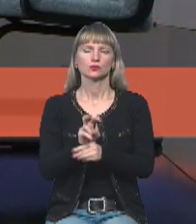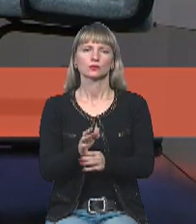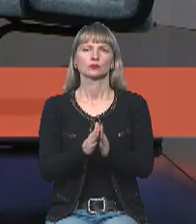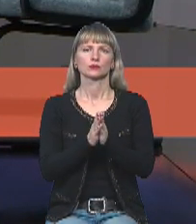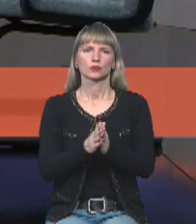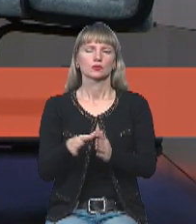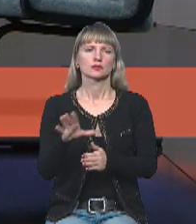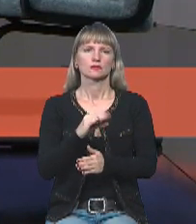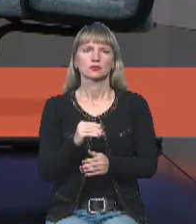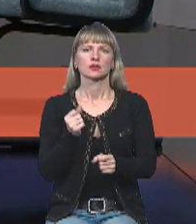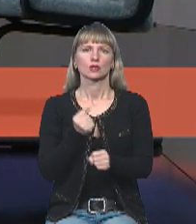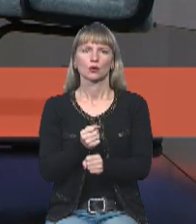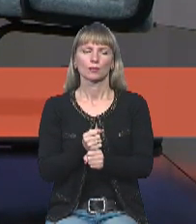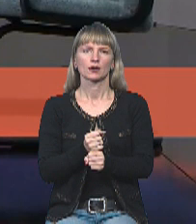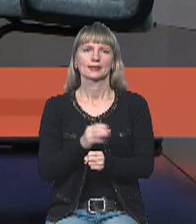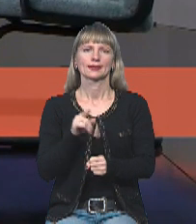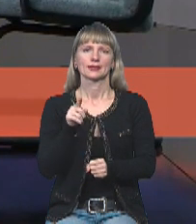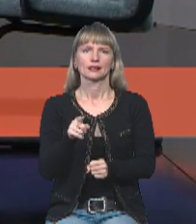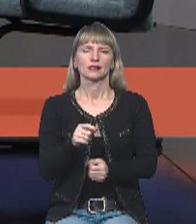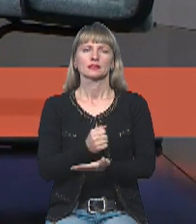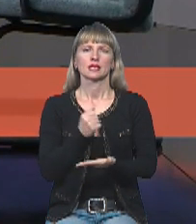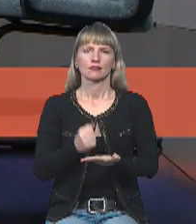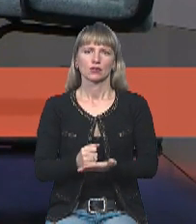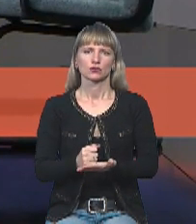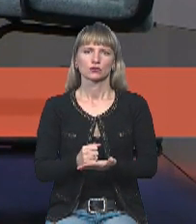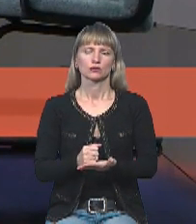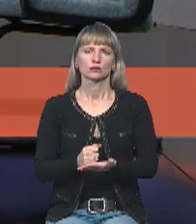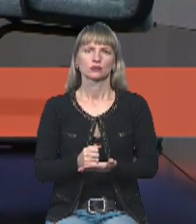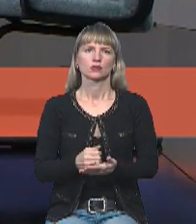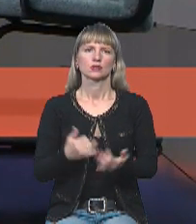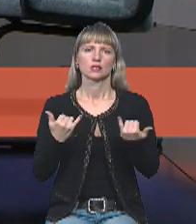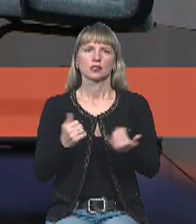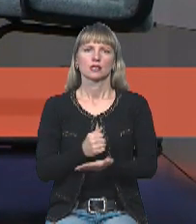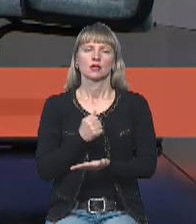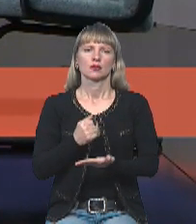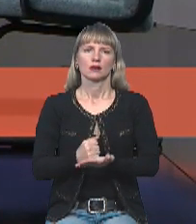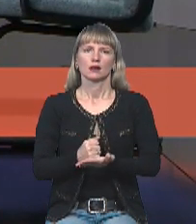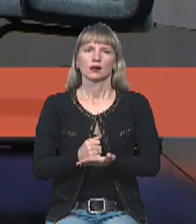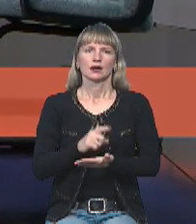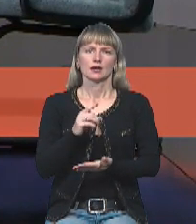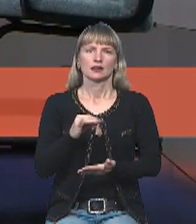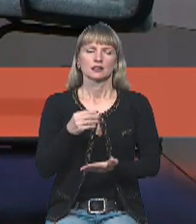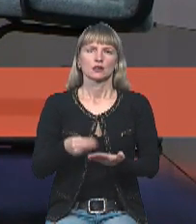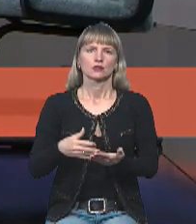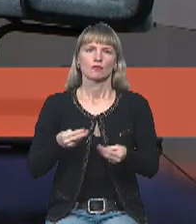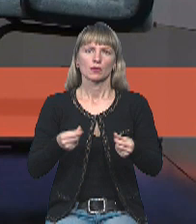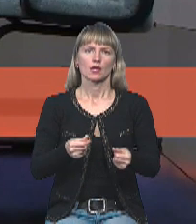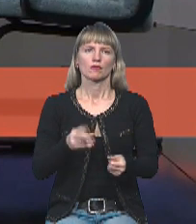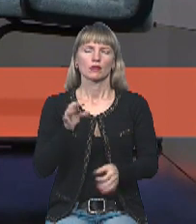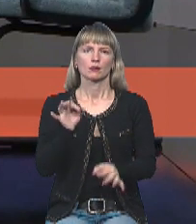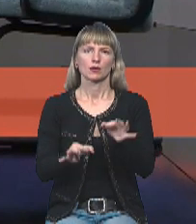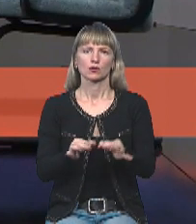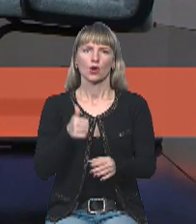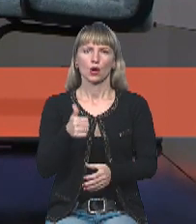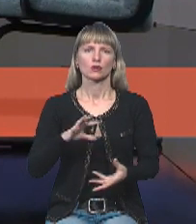проти, це все одно роблять і їм затверджують. Наразі затверджений звіт з оцінки впливу на довкілля, позитивний